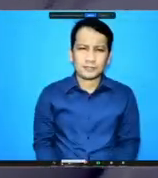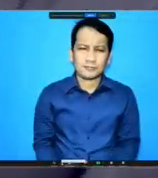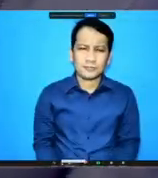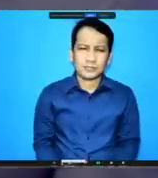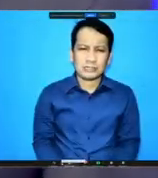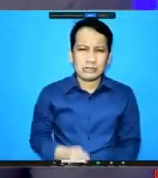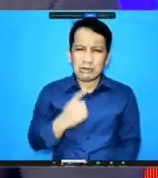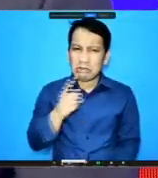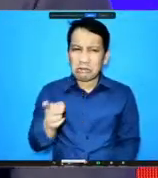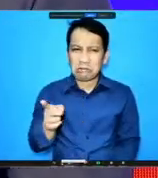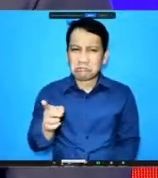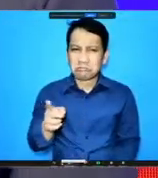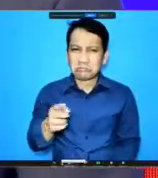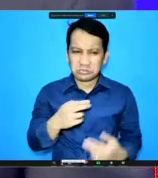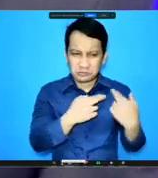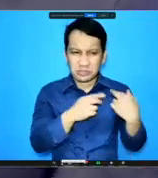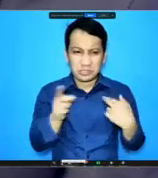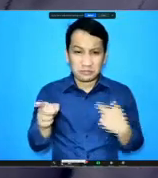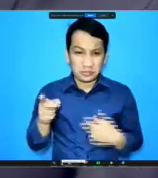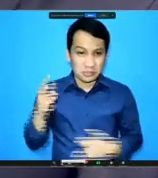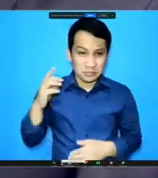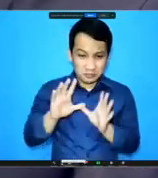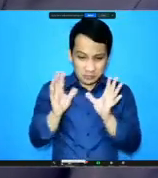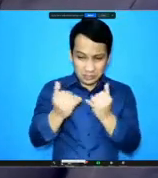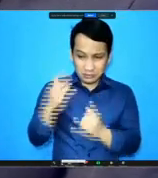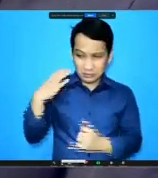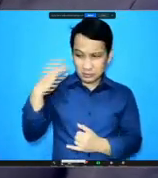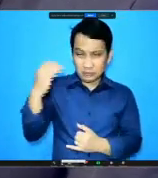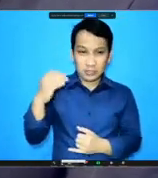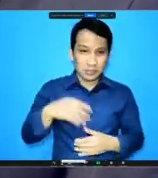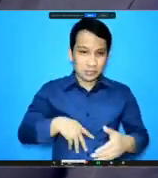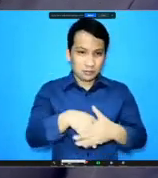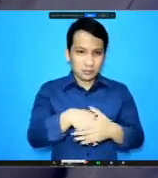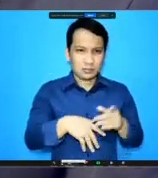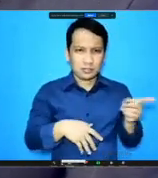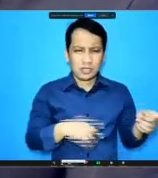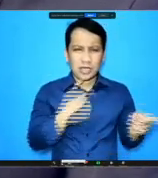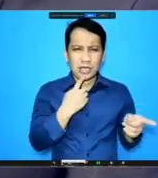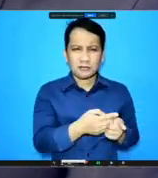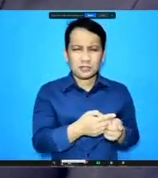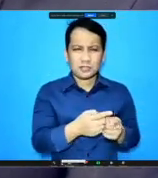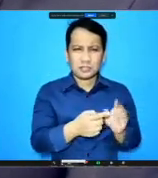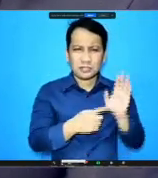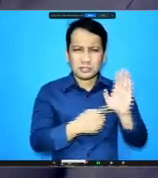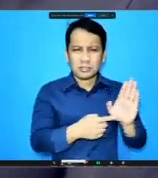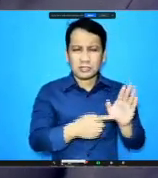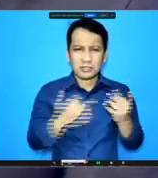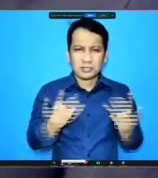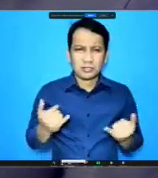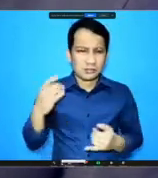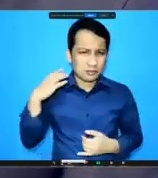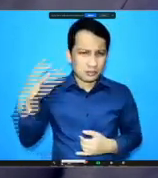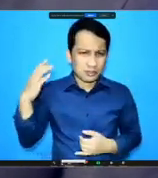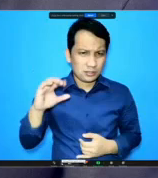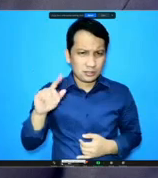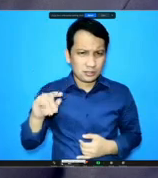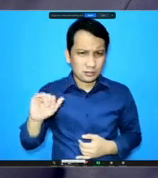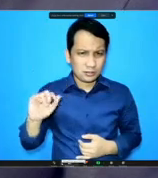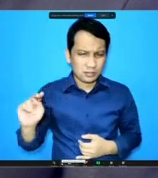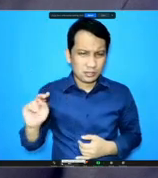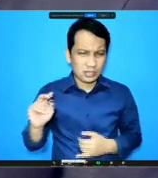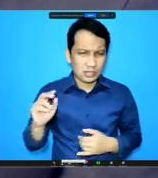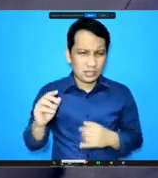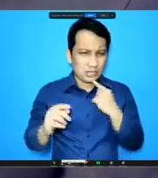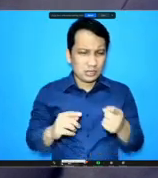Ayaw daw panagutan ni chairman ang nabuntis niyang babae. Ganyang katindi ang isang kapitan na isinumbong sa inyong